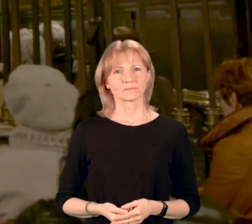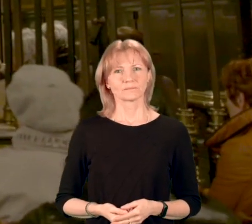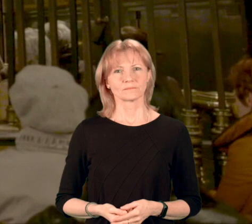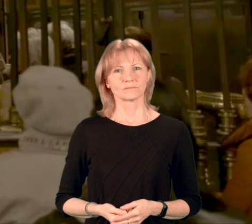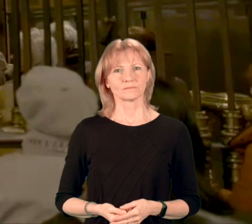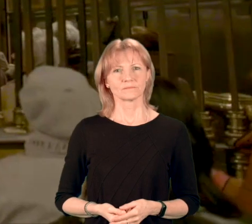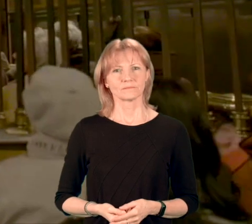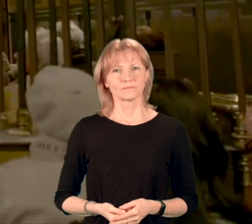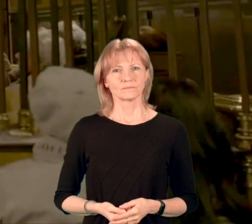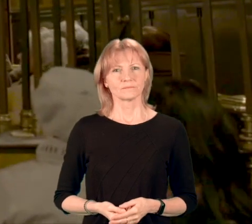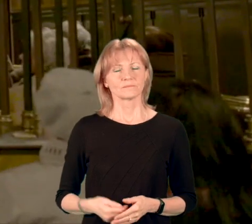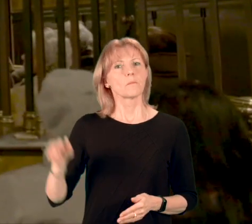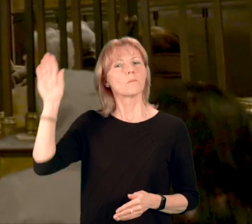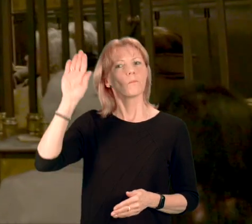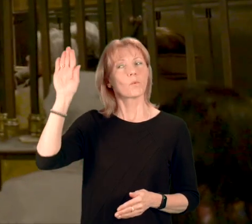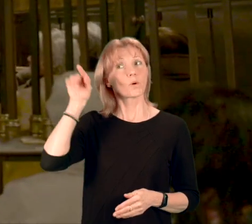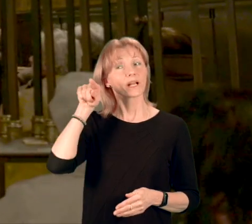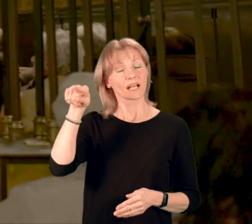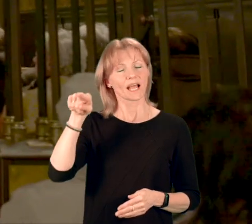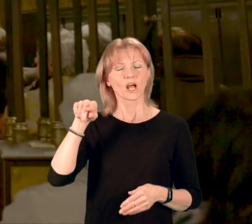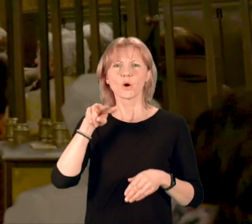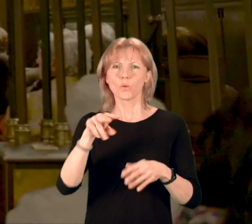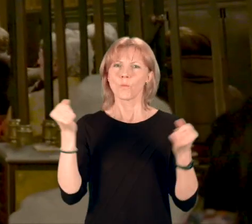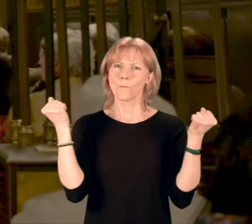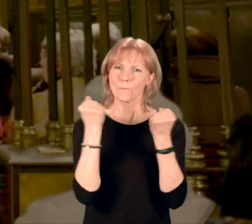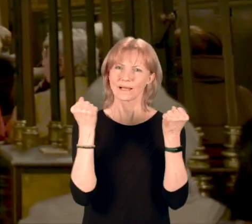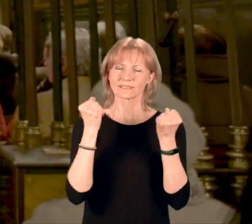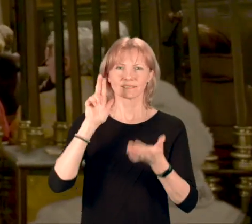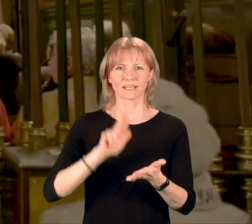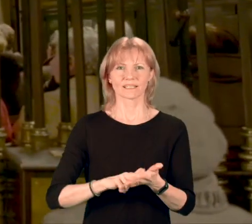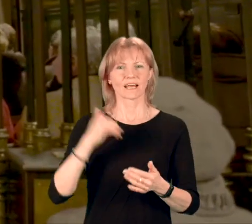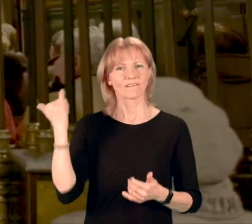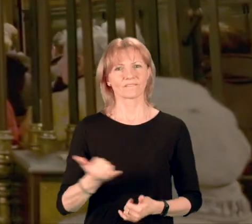Bóg je umacnia na wieki.